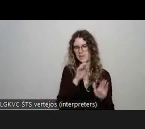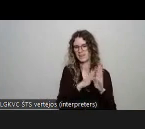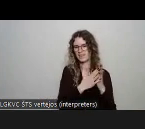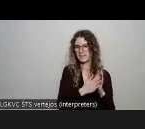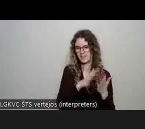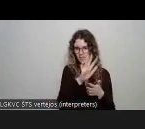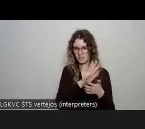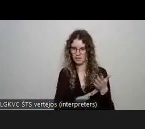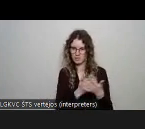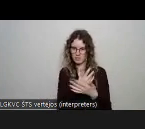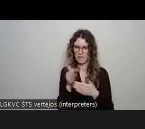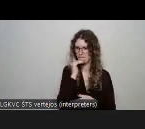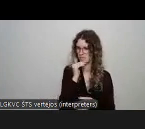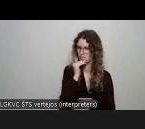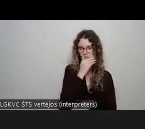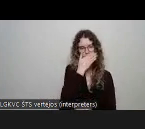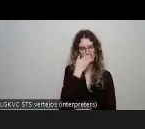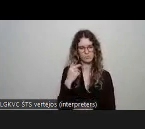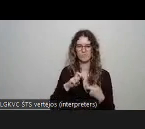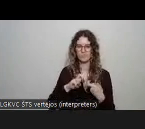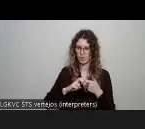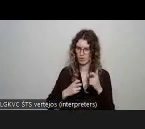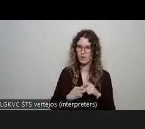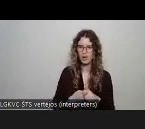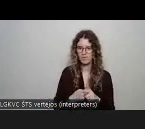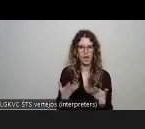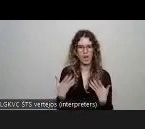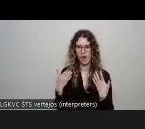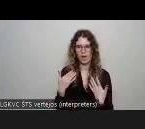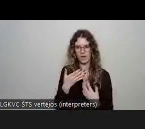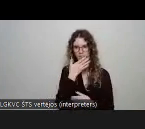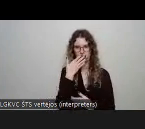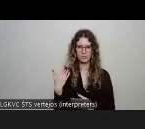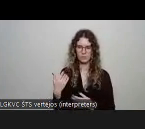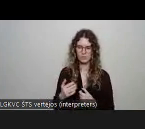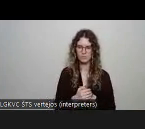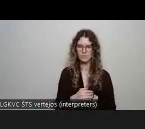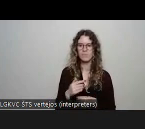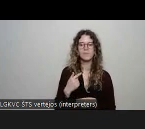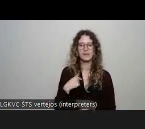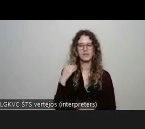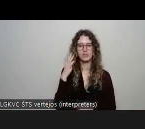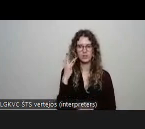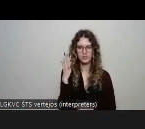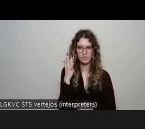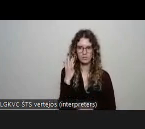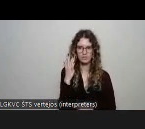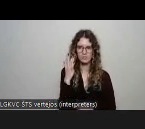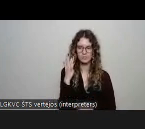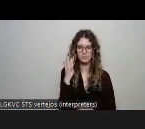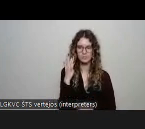tokių problemų. Taip, nėra lengva. Aš manau, kad